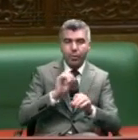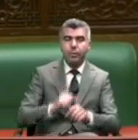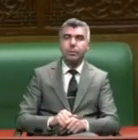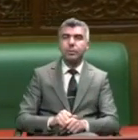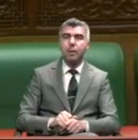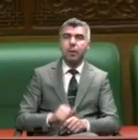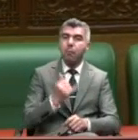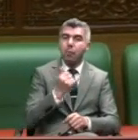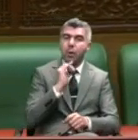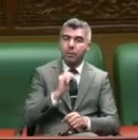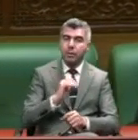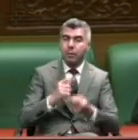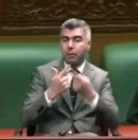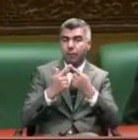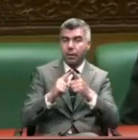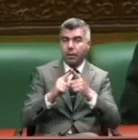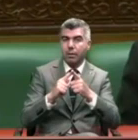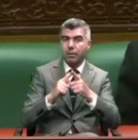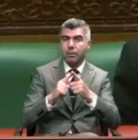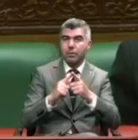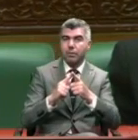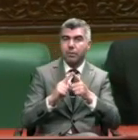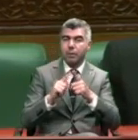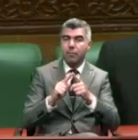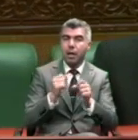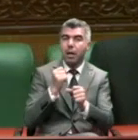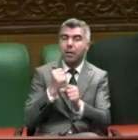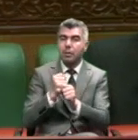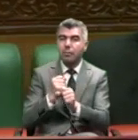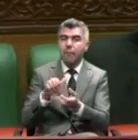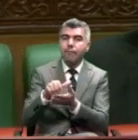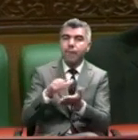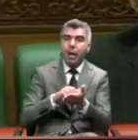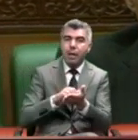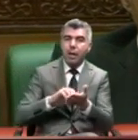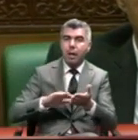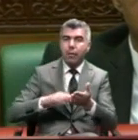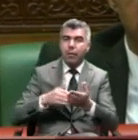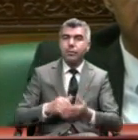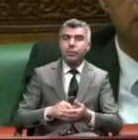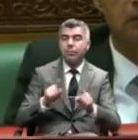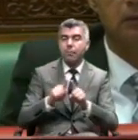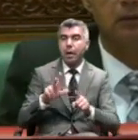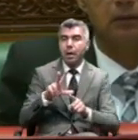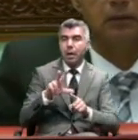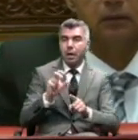تهم مختلف الفئات المهنيه للقطاع الفلاحي ستعرف